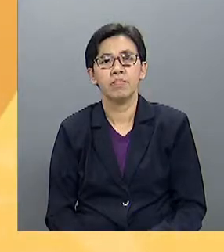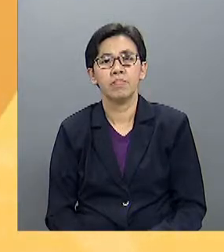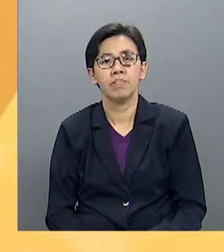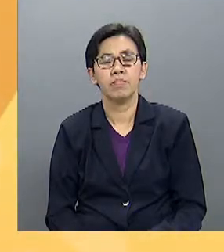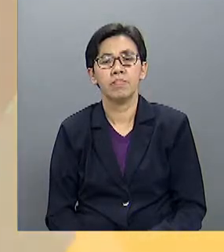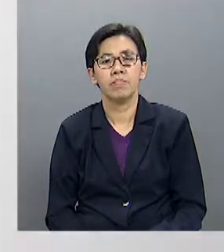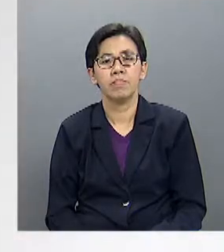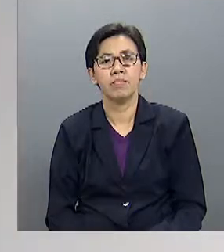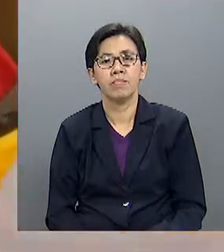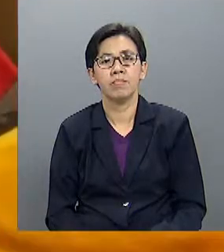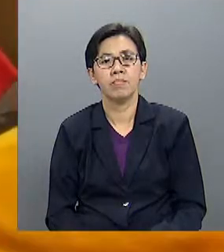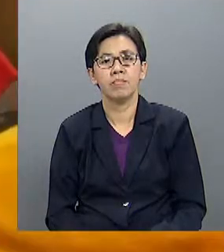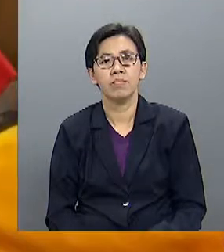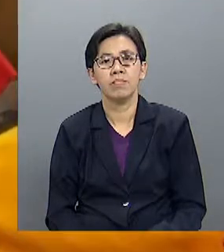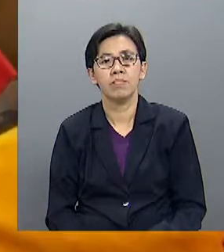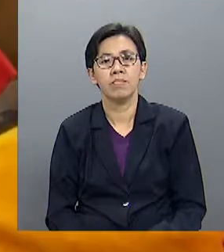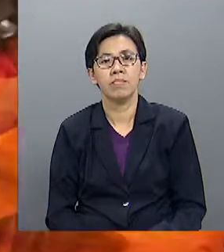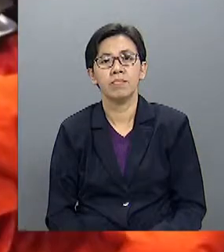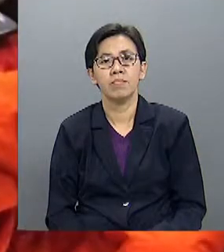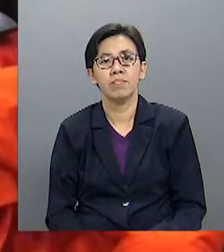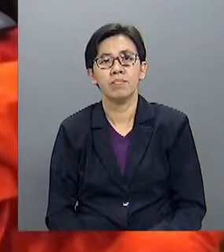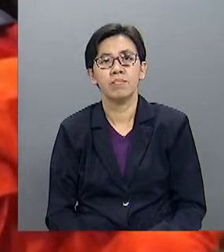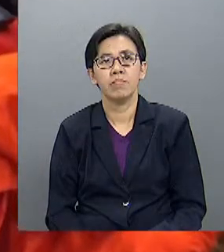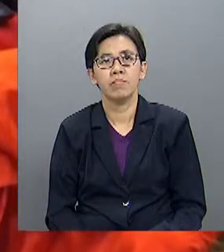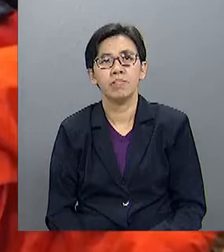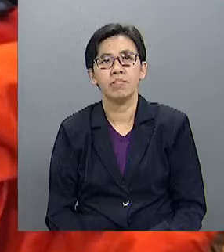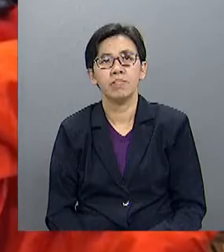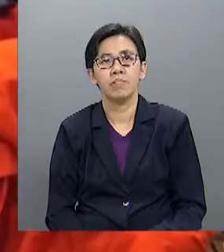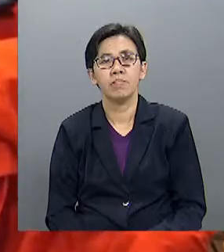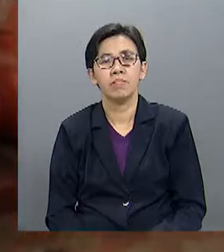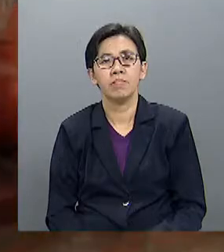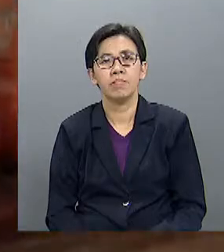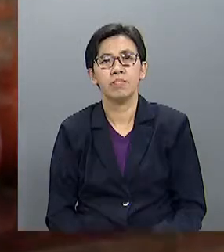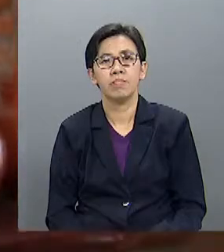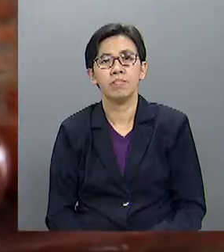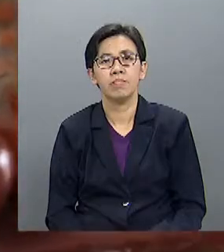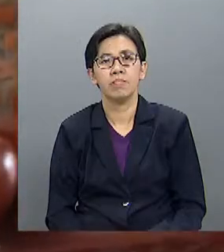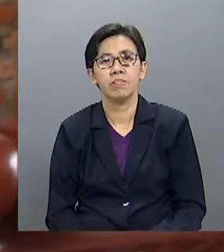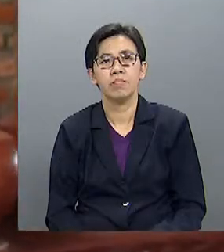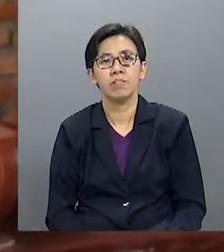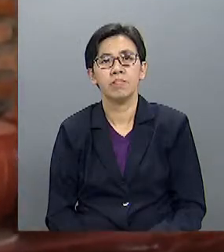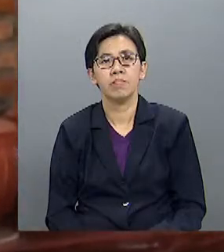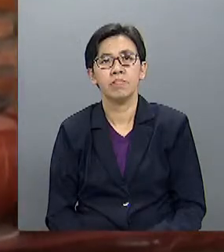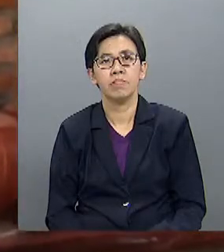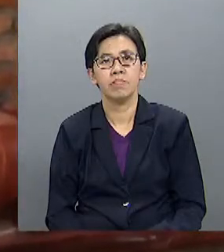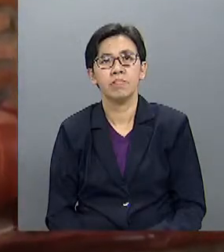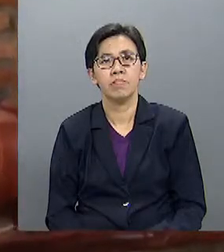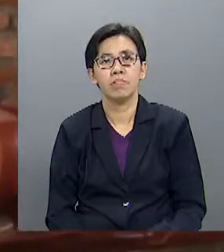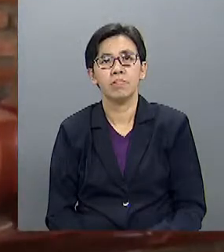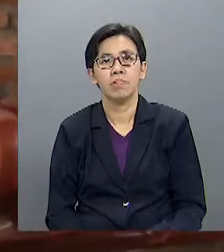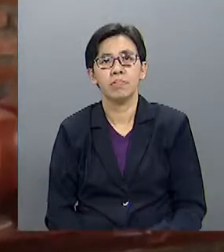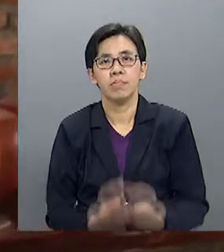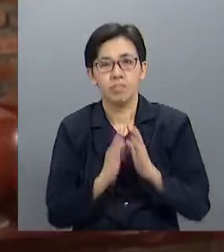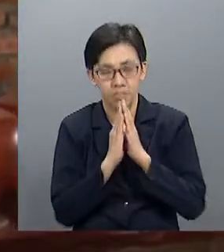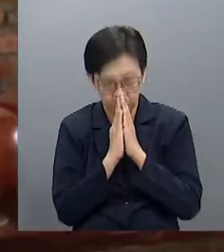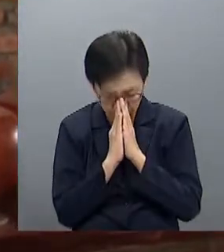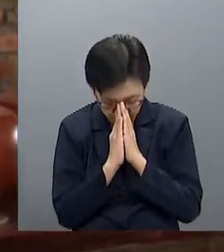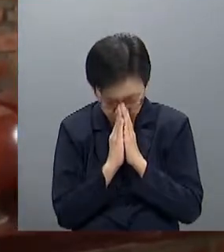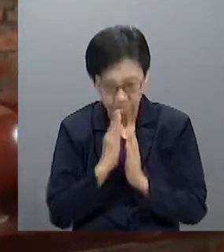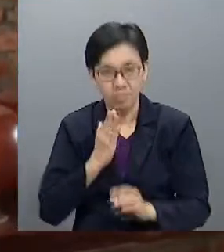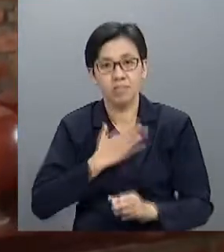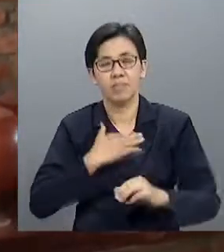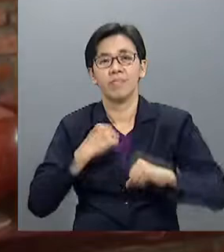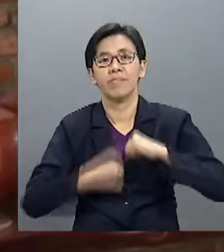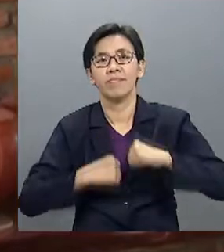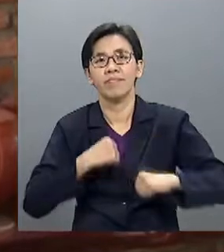ม.คก็สวัสดีครับอาตมภาพเป็นหนึ่งในเยาวชนที่เข้า